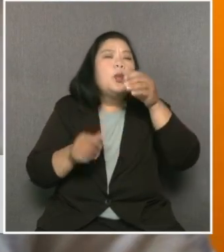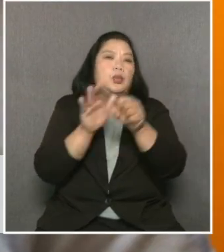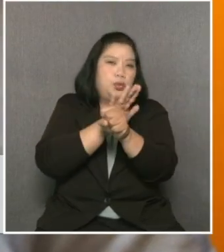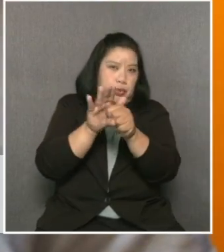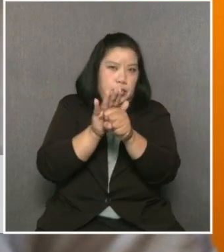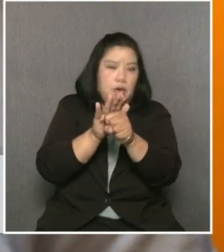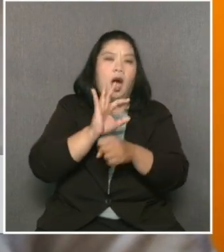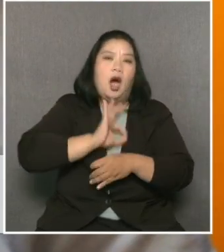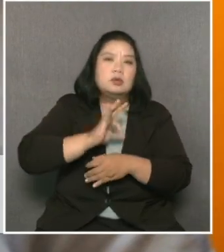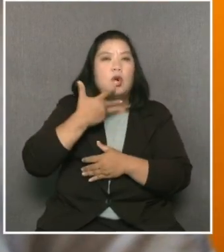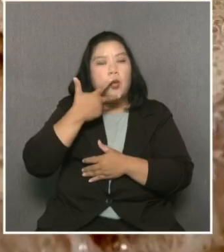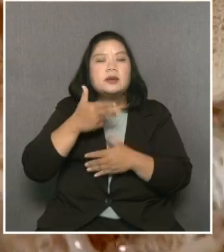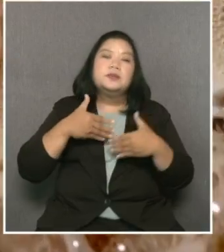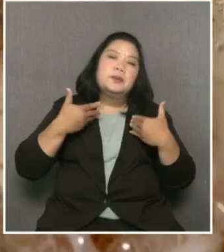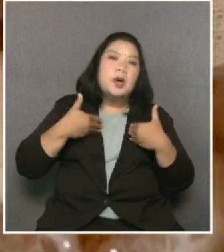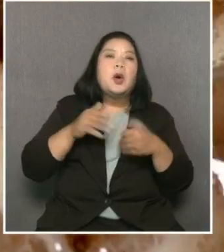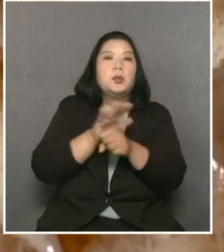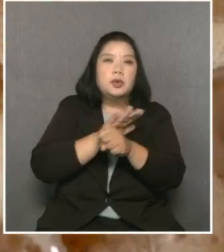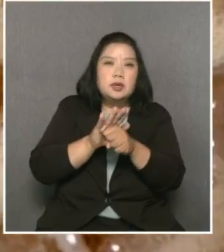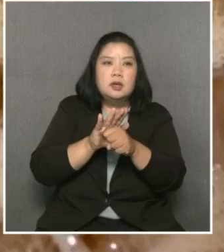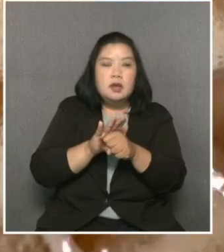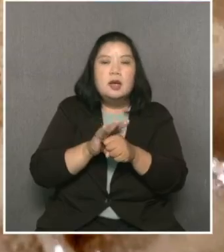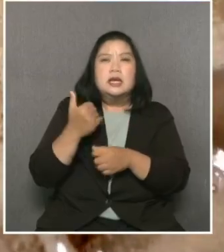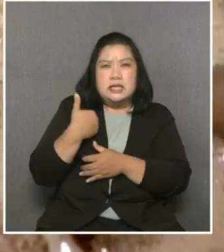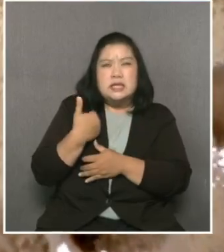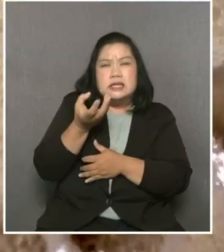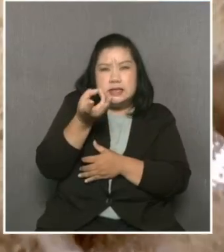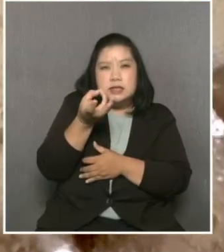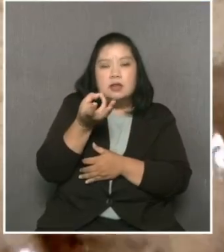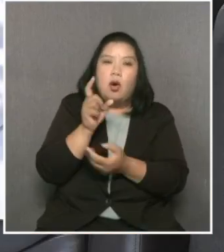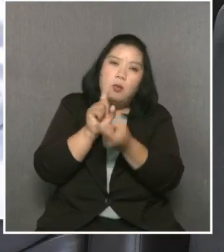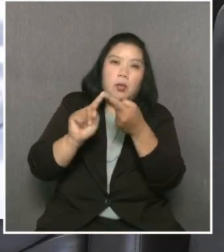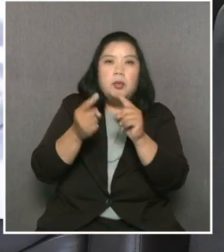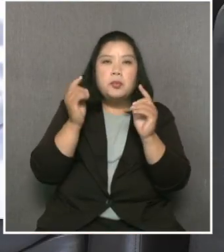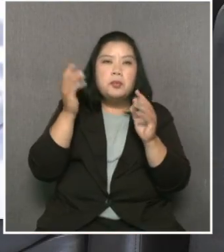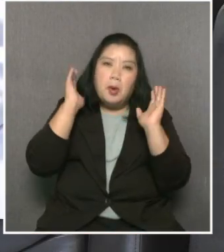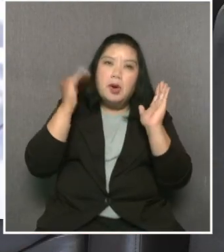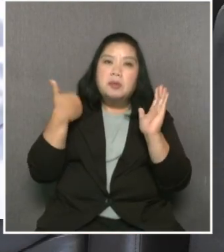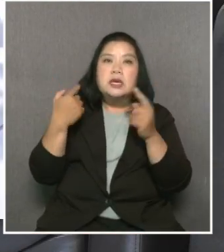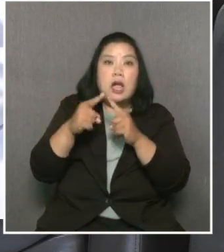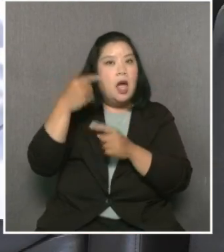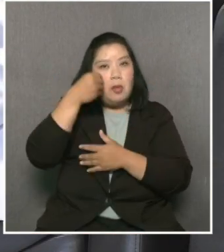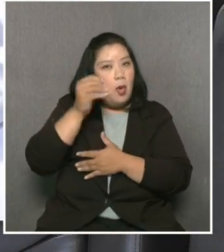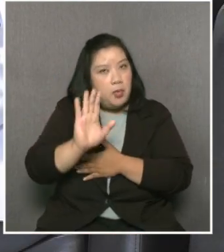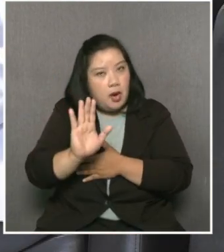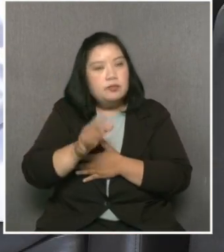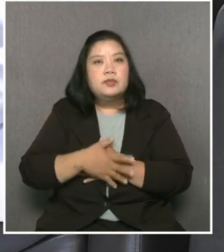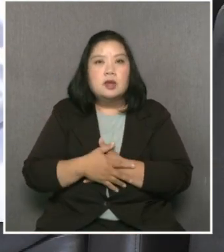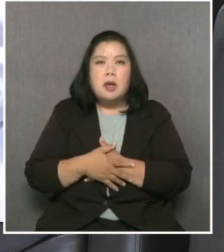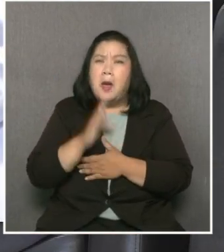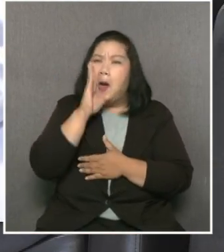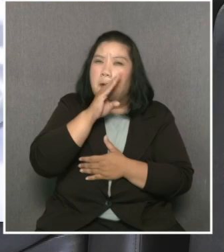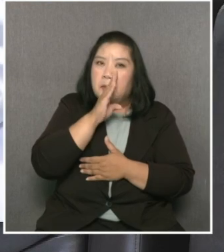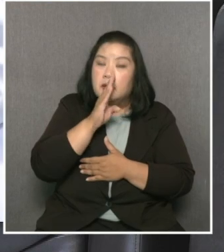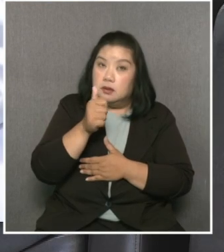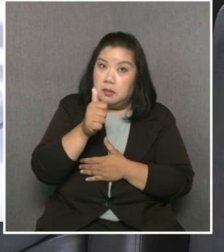คะสนุกนะคะเข้าสังคมบ้างแต่อย่าบ่อย หลายคนชอบกินรสจัดก็ไม่แนะนำด้ว